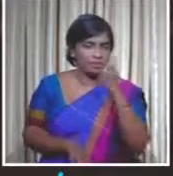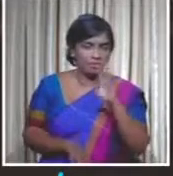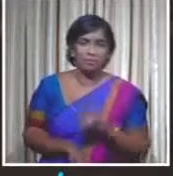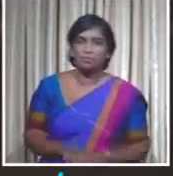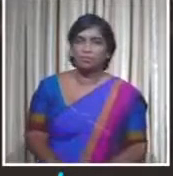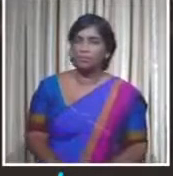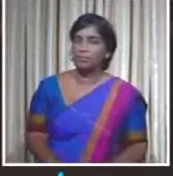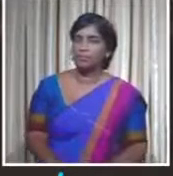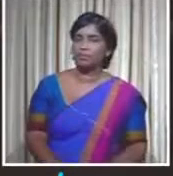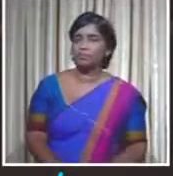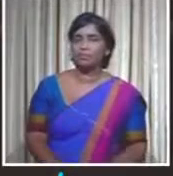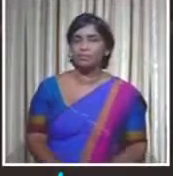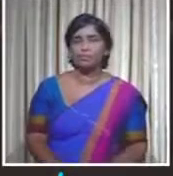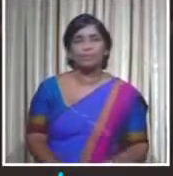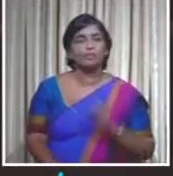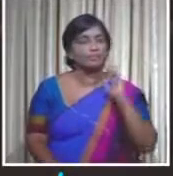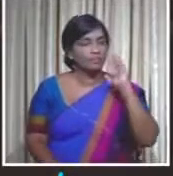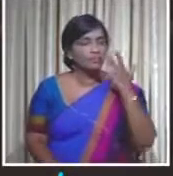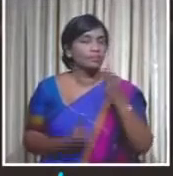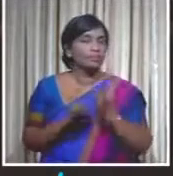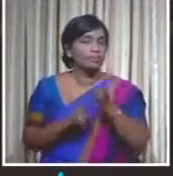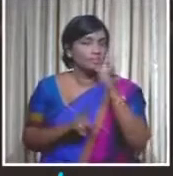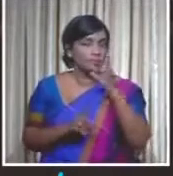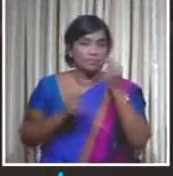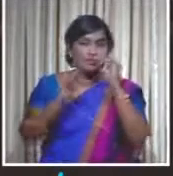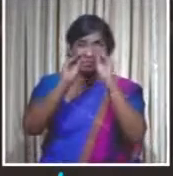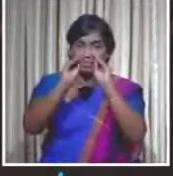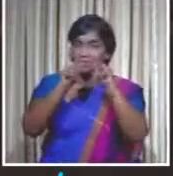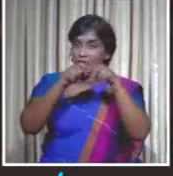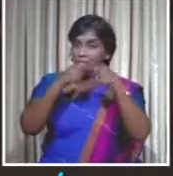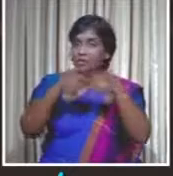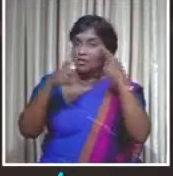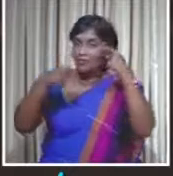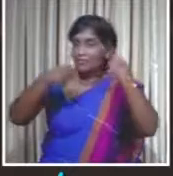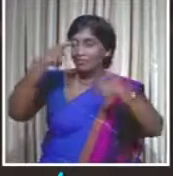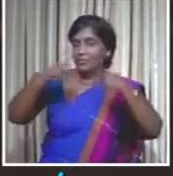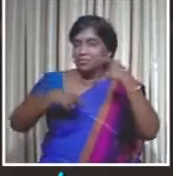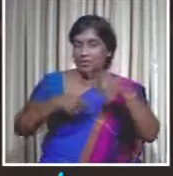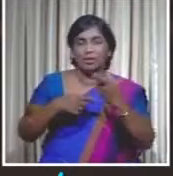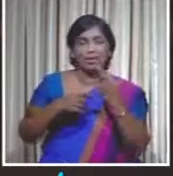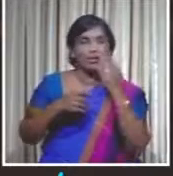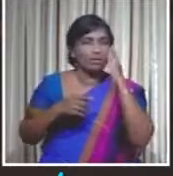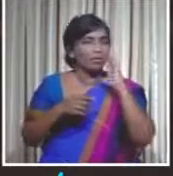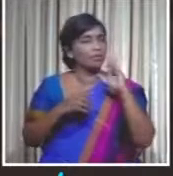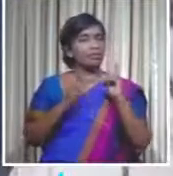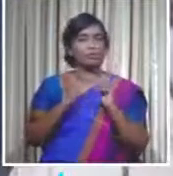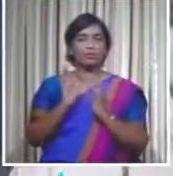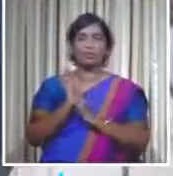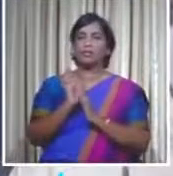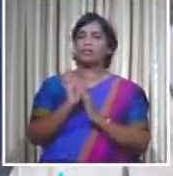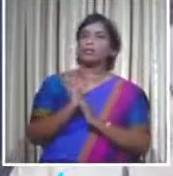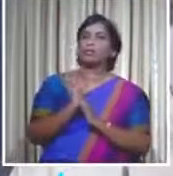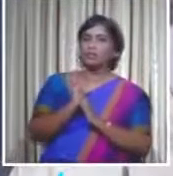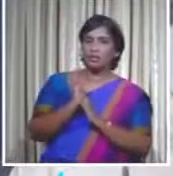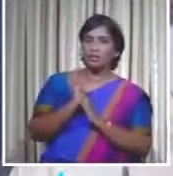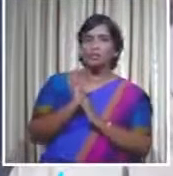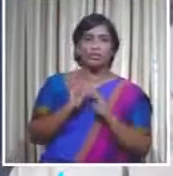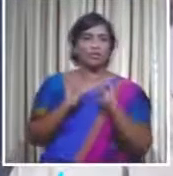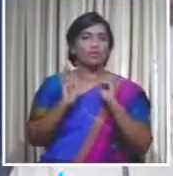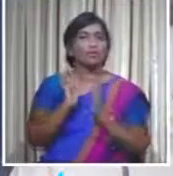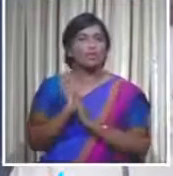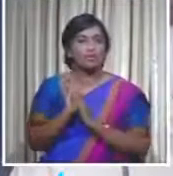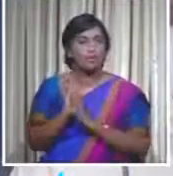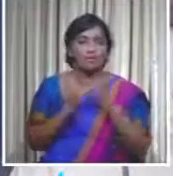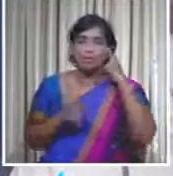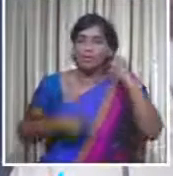सभापतिमणि विशेषेण जनाधिपतिमागे वैशिष्य एवगेम स्वाधीन अपे कमीशन सभागेन